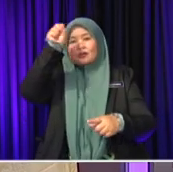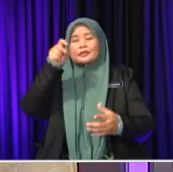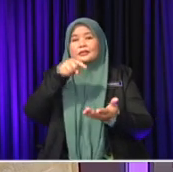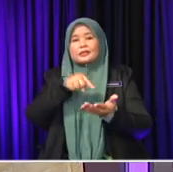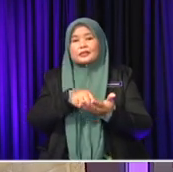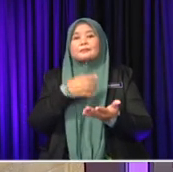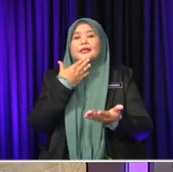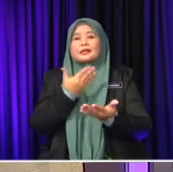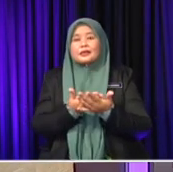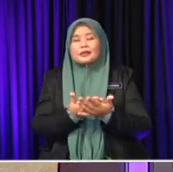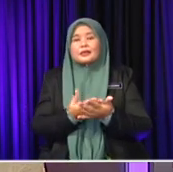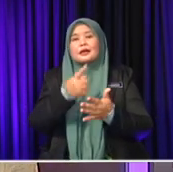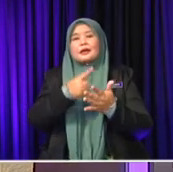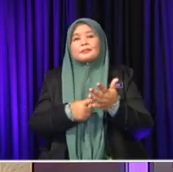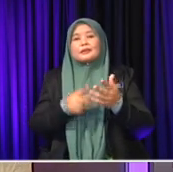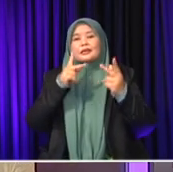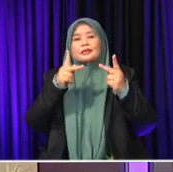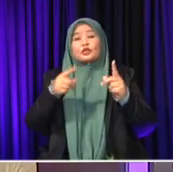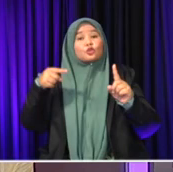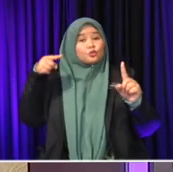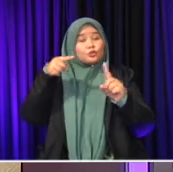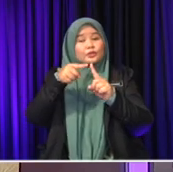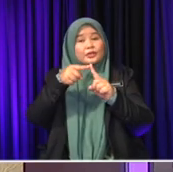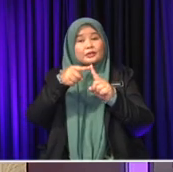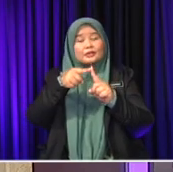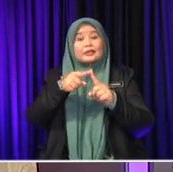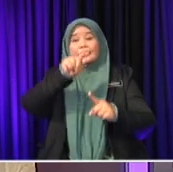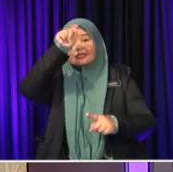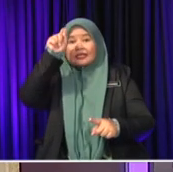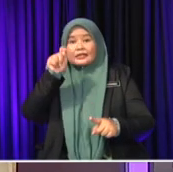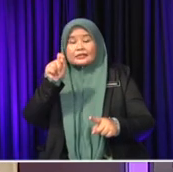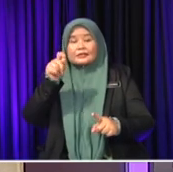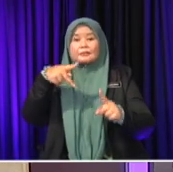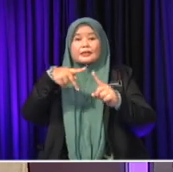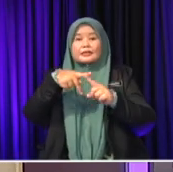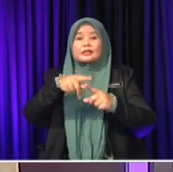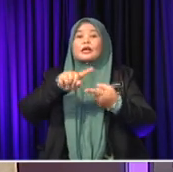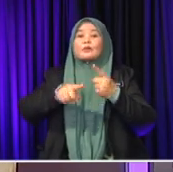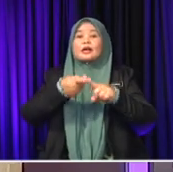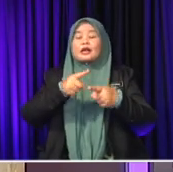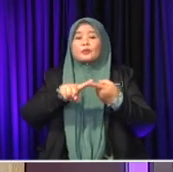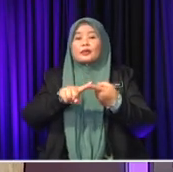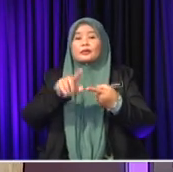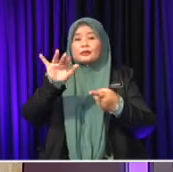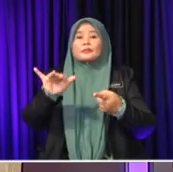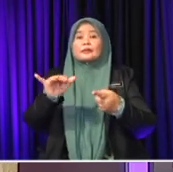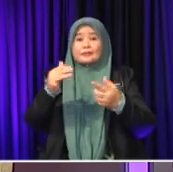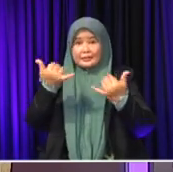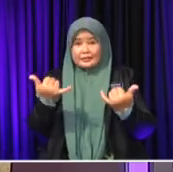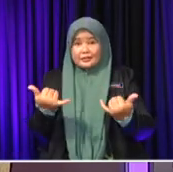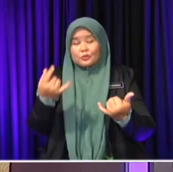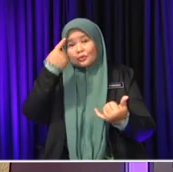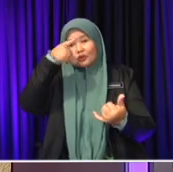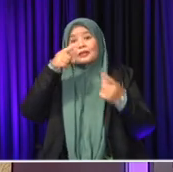baiklah aku kata kita tujukan ataupun kita tanyakan kepada kawan-kawan kita yang berada di studio